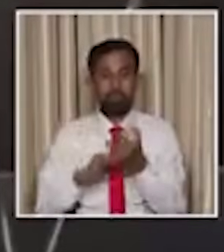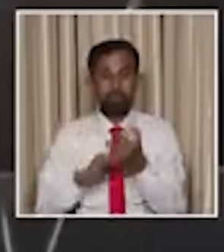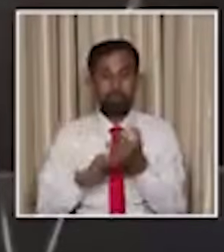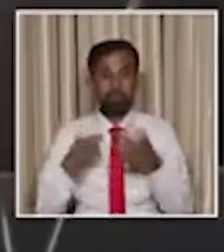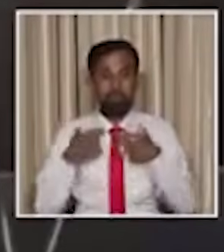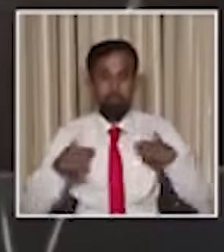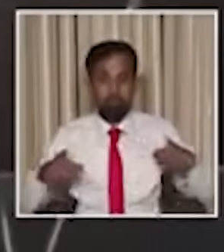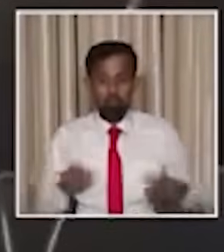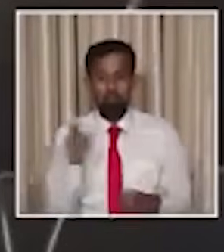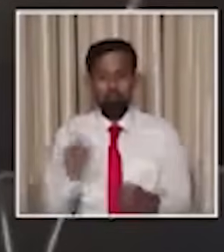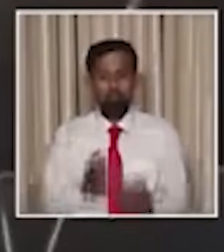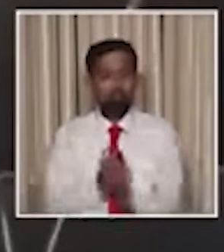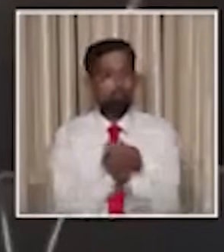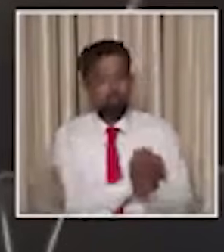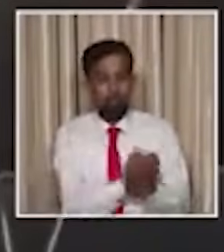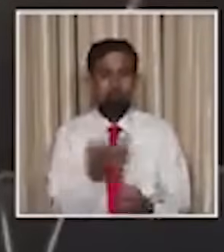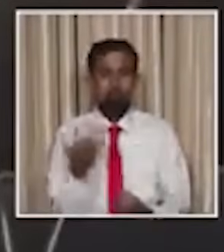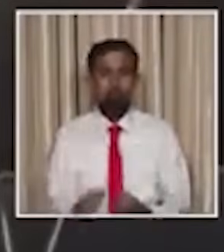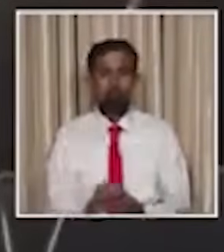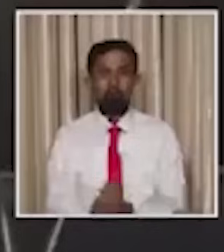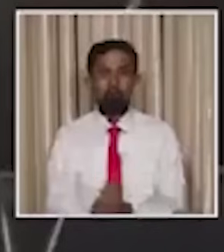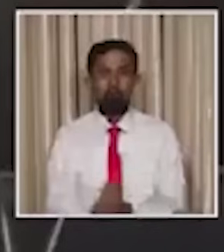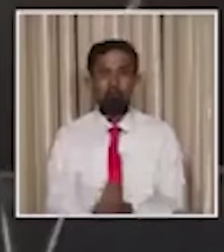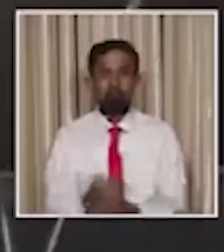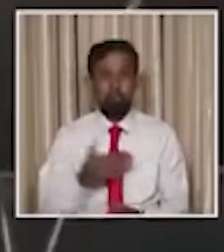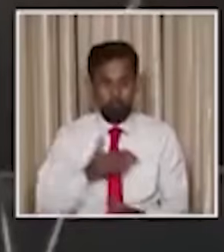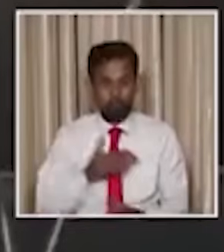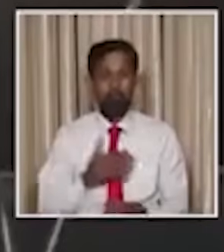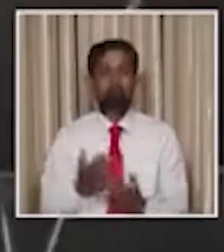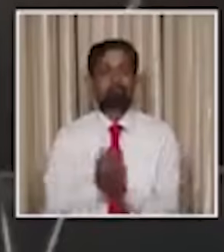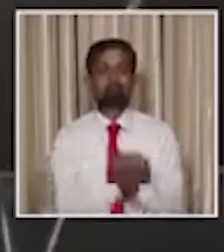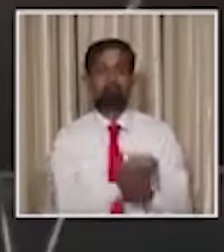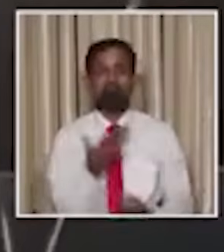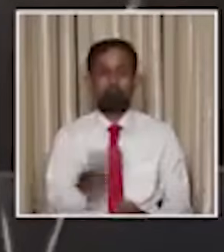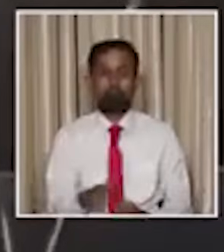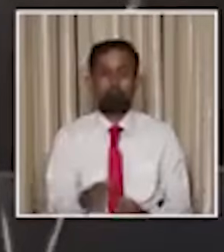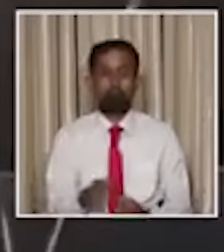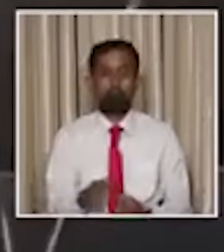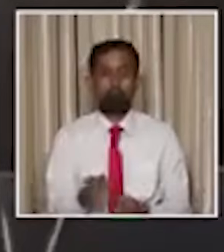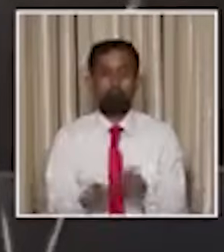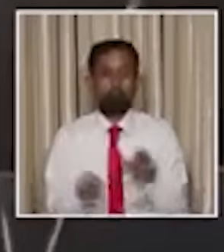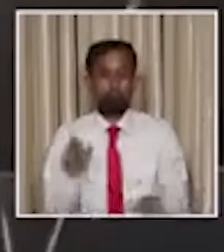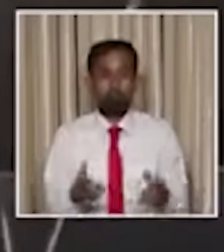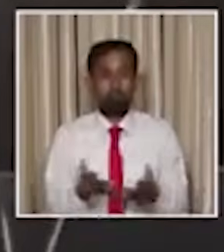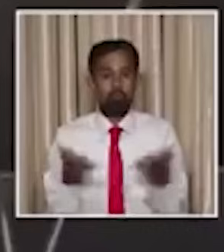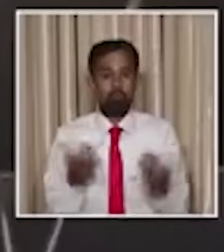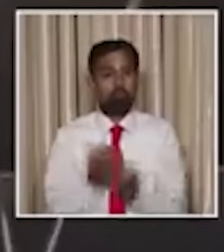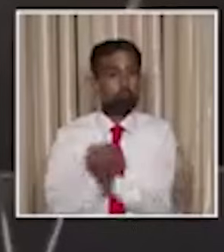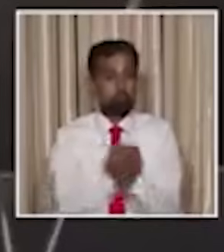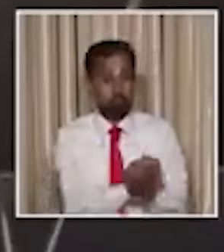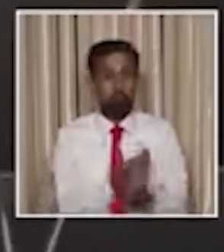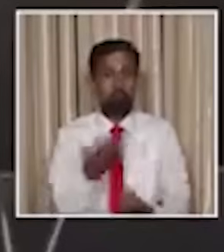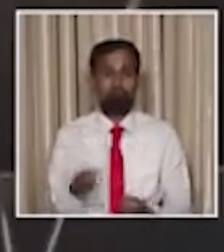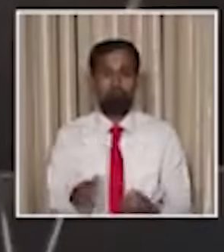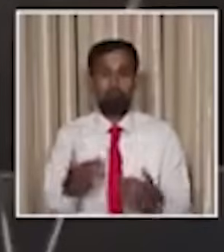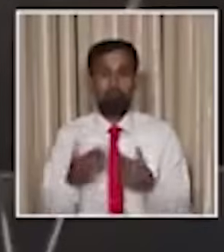போய் அடைத்தார்கள். என்னை உட்பட எத்தனையோ அப்பாவிகளை, என்னுடைய ஒரு சகோதரர், அவருக்கு எந்த அரசியலோடு கூட